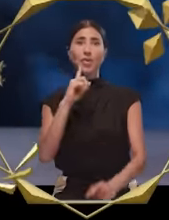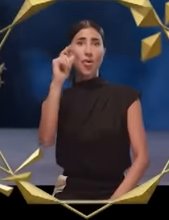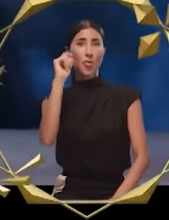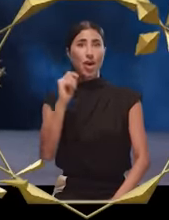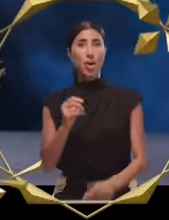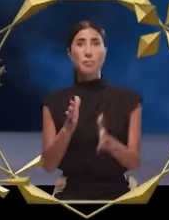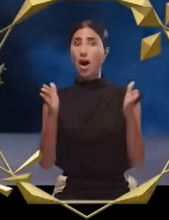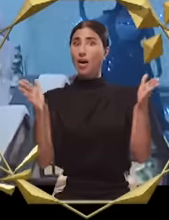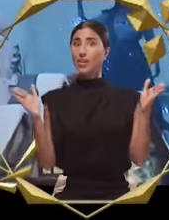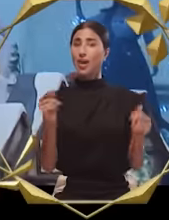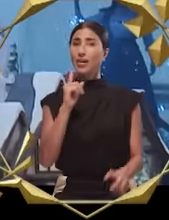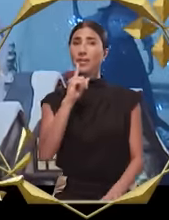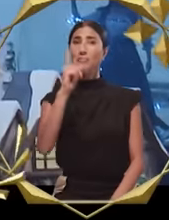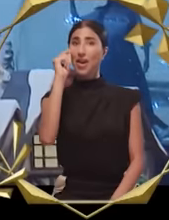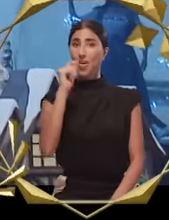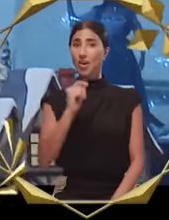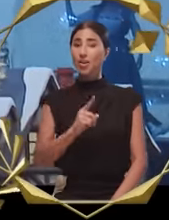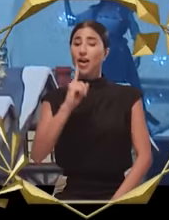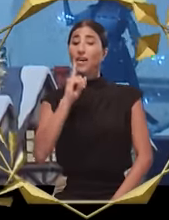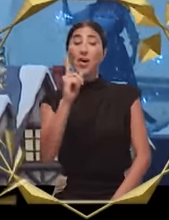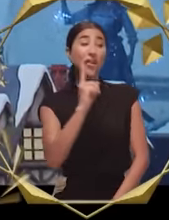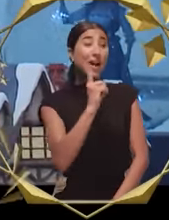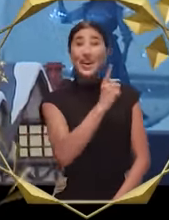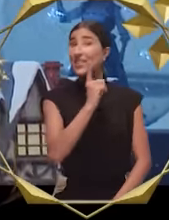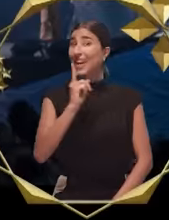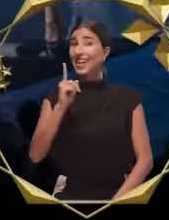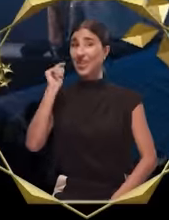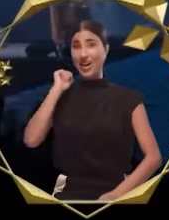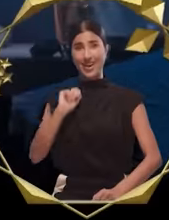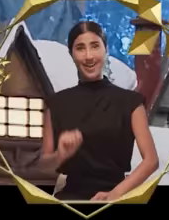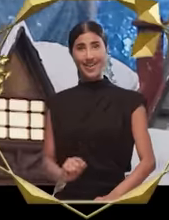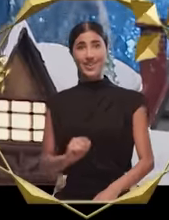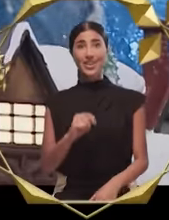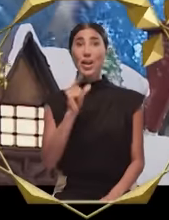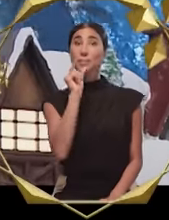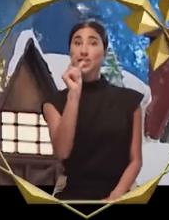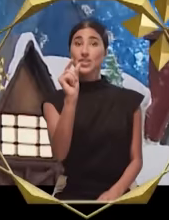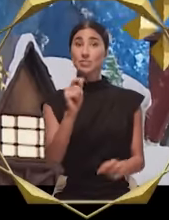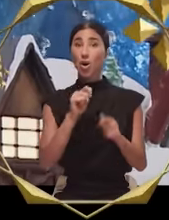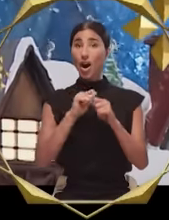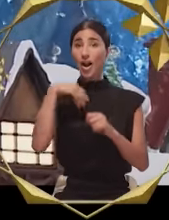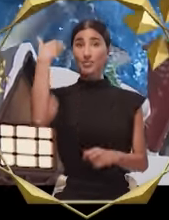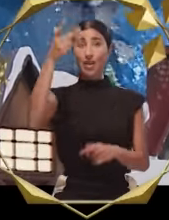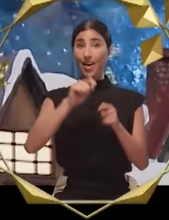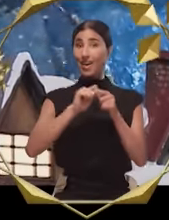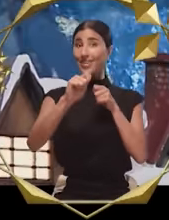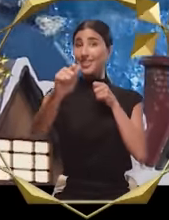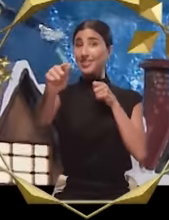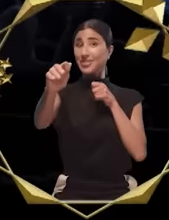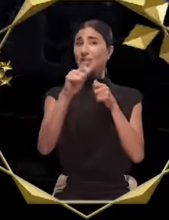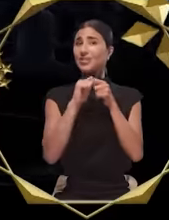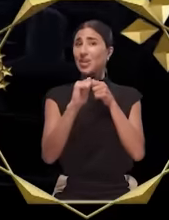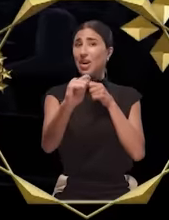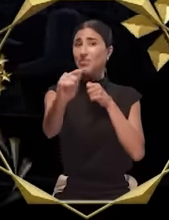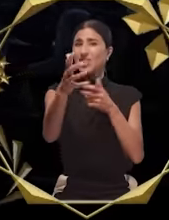دوما لولا، وما أدراك ما لولا، لولا لولا لولا لا. كلمة تصبح حبل،